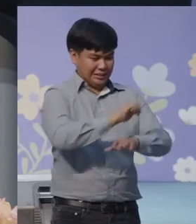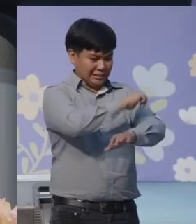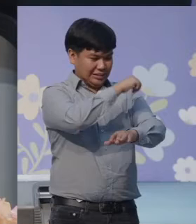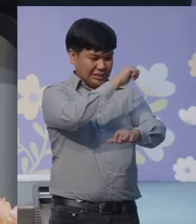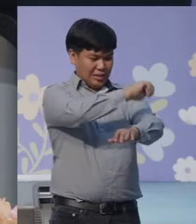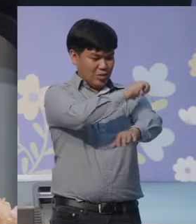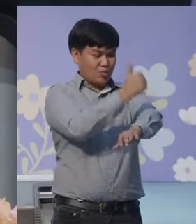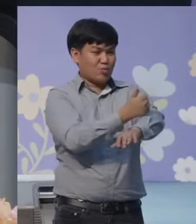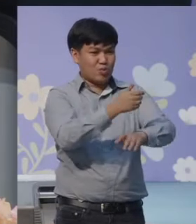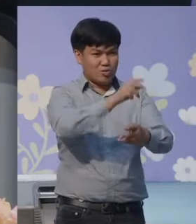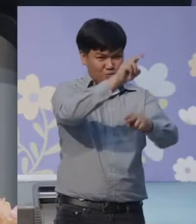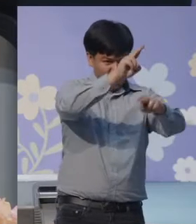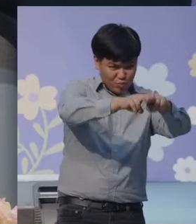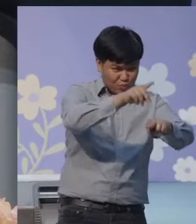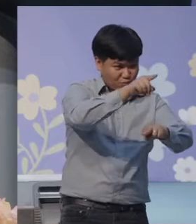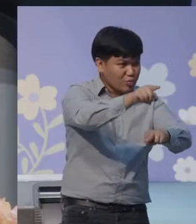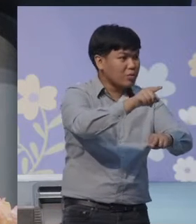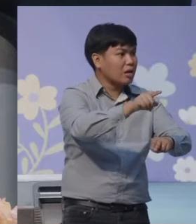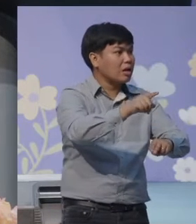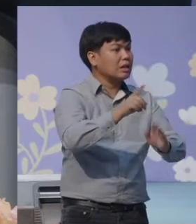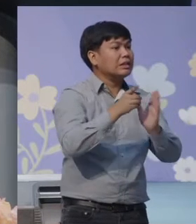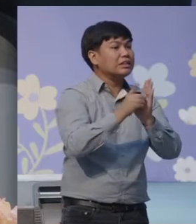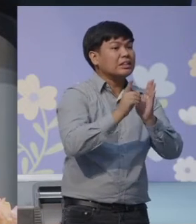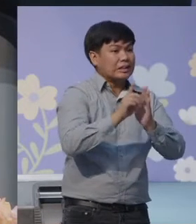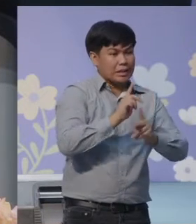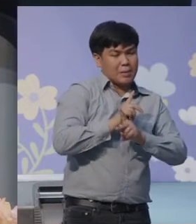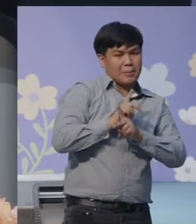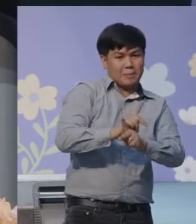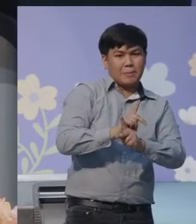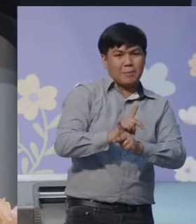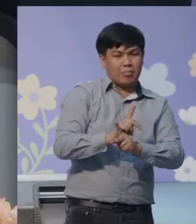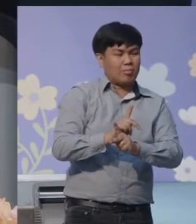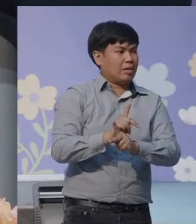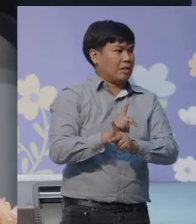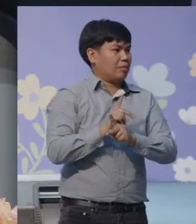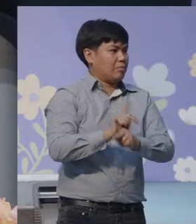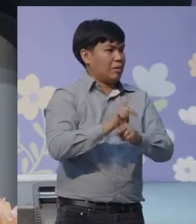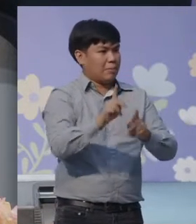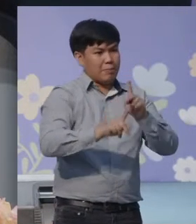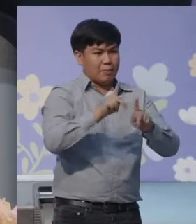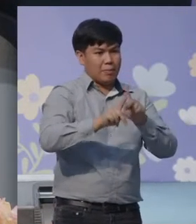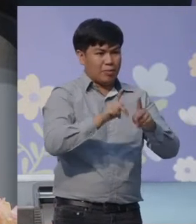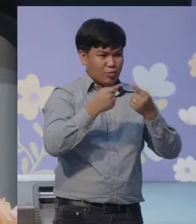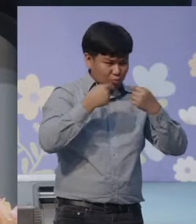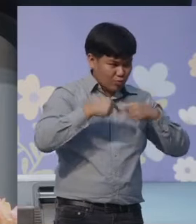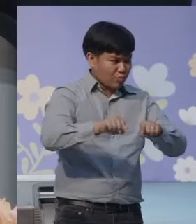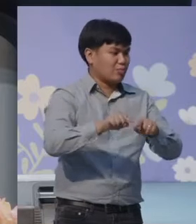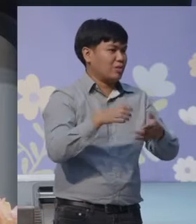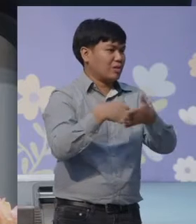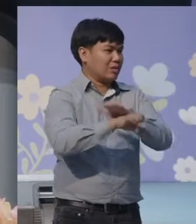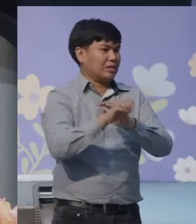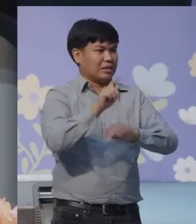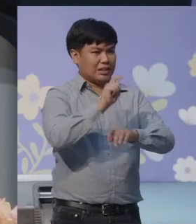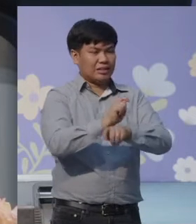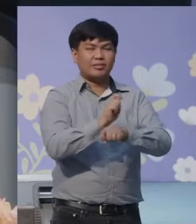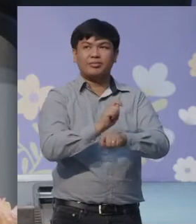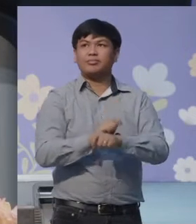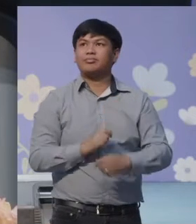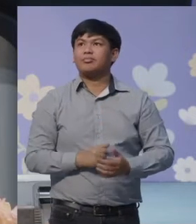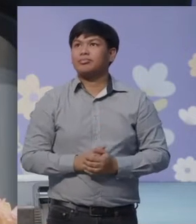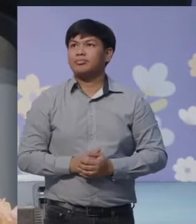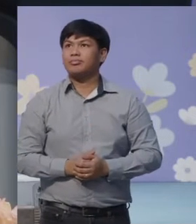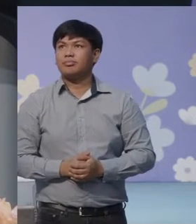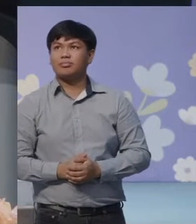nabanggit din si Pinehas at saka si Hophni, yung anak ni Eli,